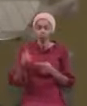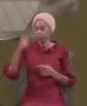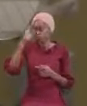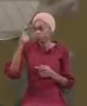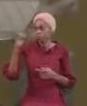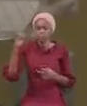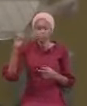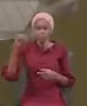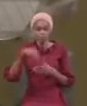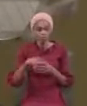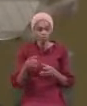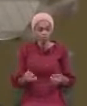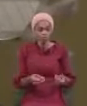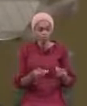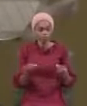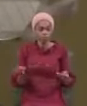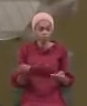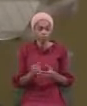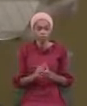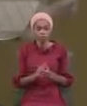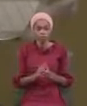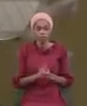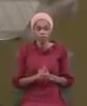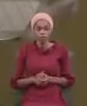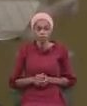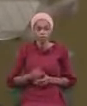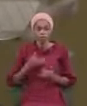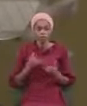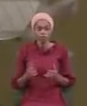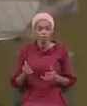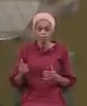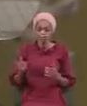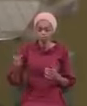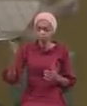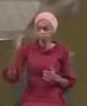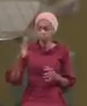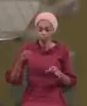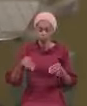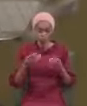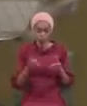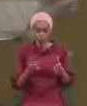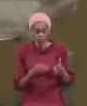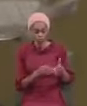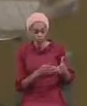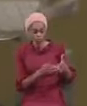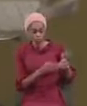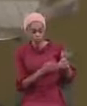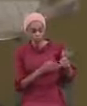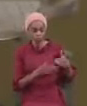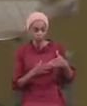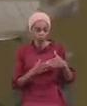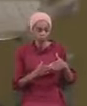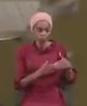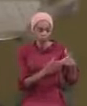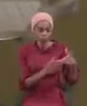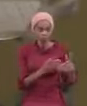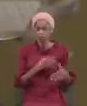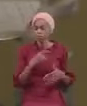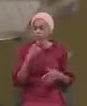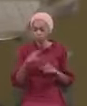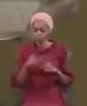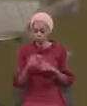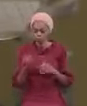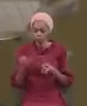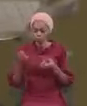pays il le donna des directives arrivé sur C dans ce pays voici les les